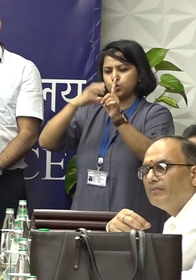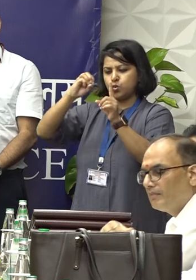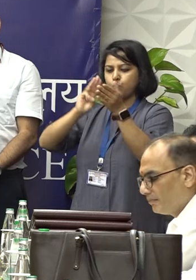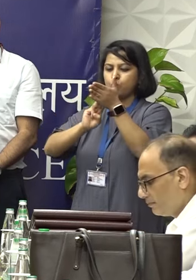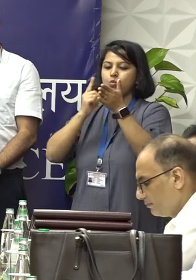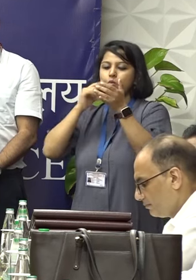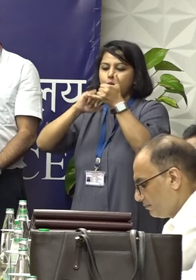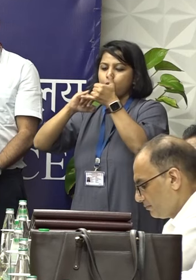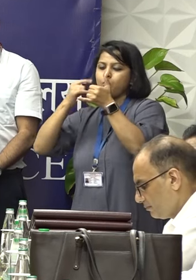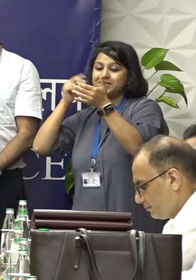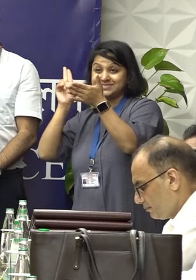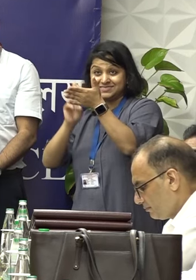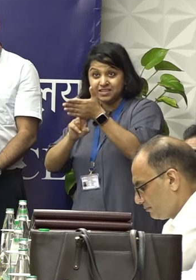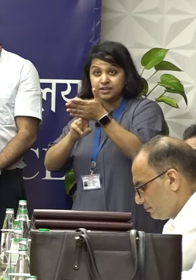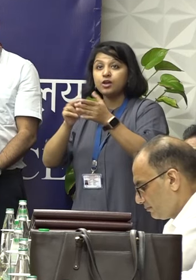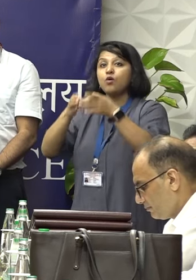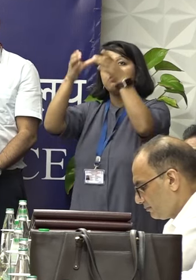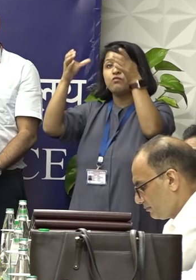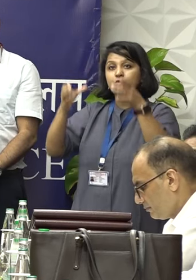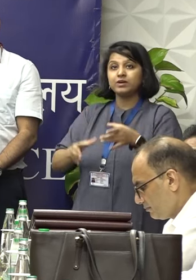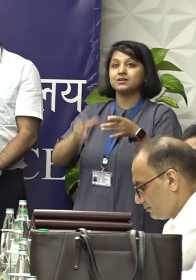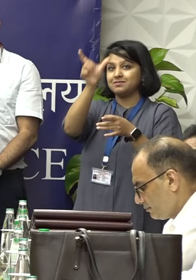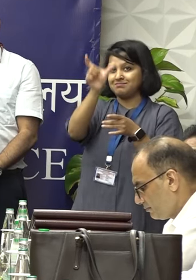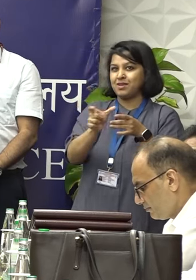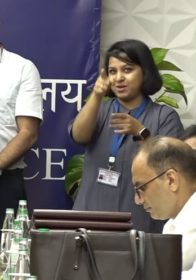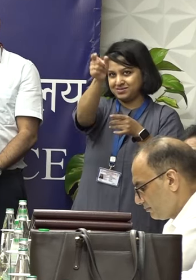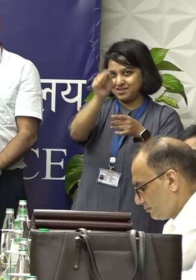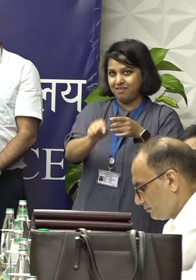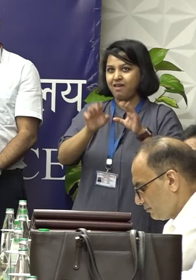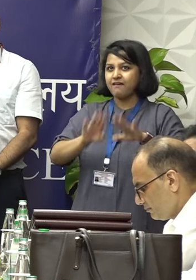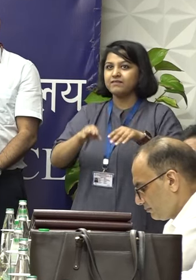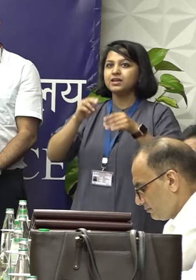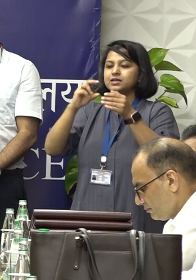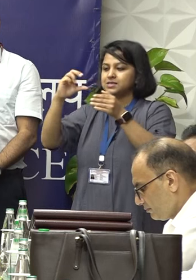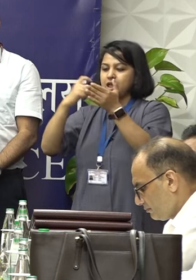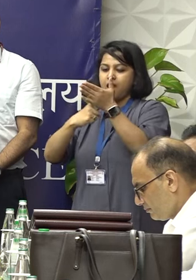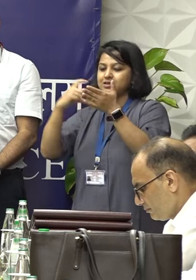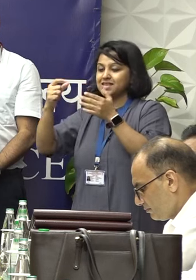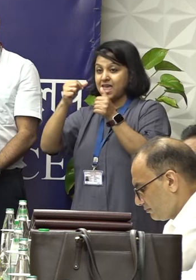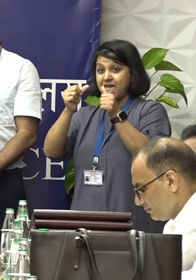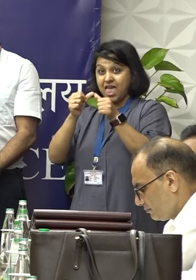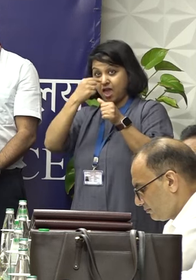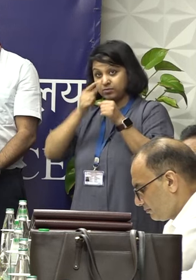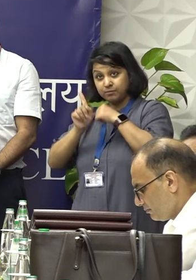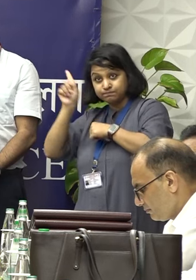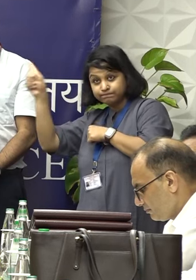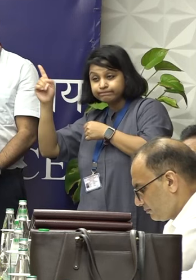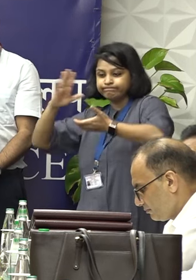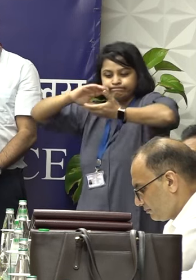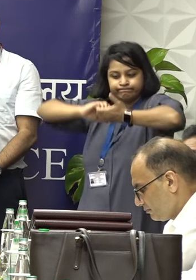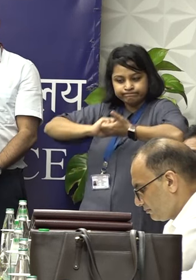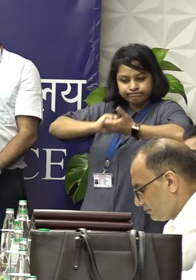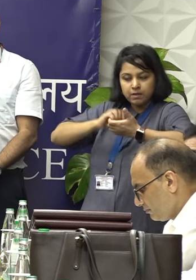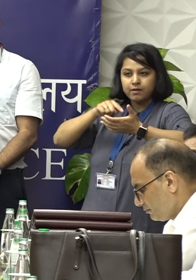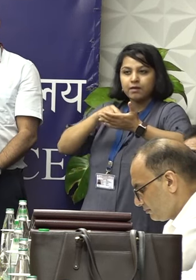नियो मिशन फाउंडेशन के प्रतिनिधि जी के साथ। नियो मिशन के साथ सीआरसी अहमदाबाद में नेटवर्क स्थापित करना और रियायती दर पर